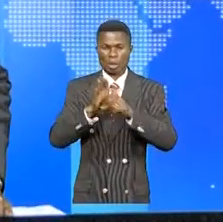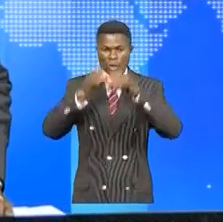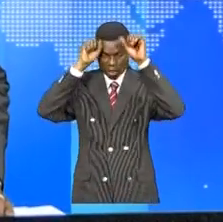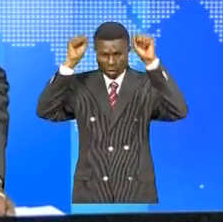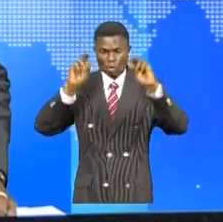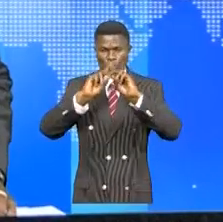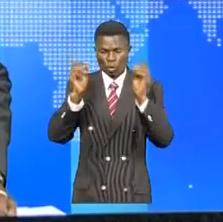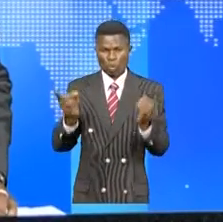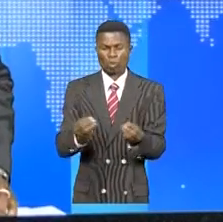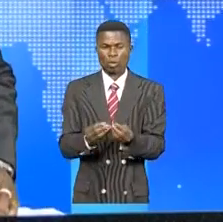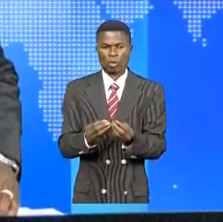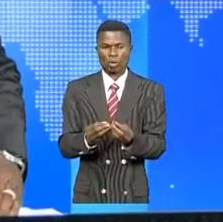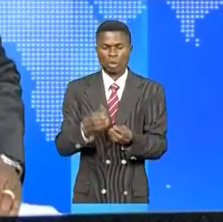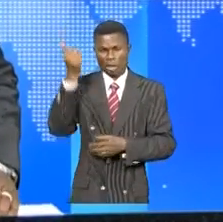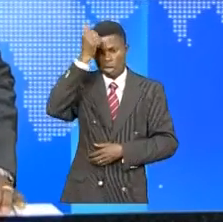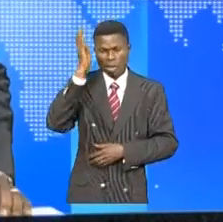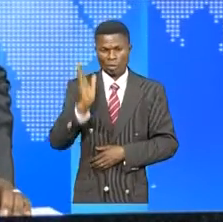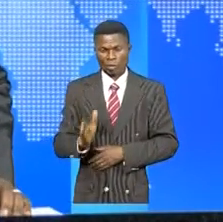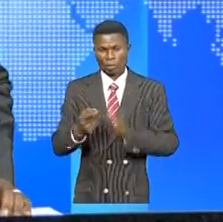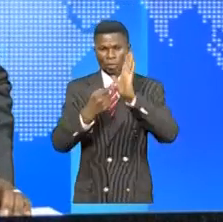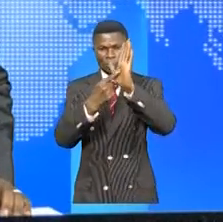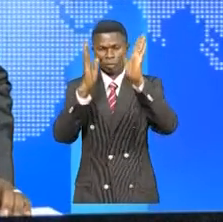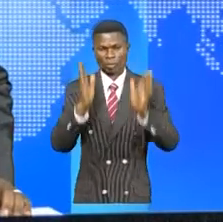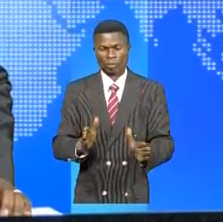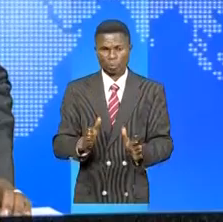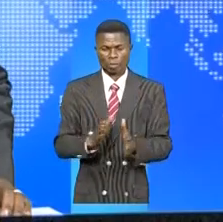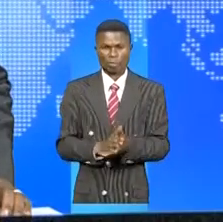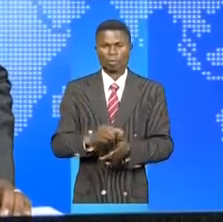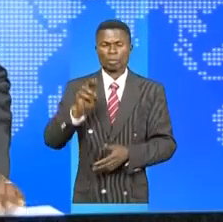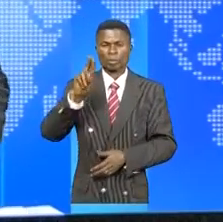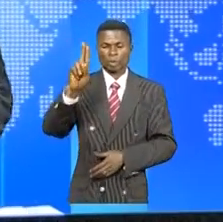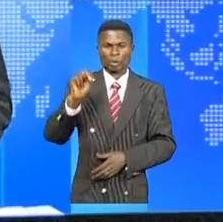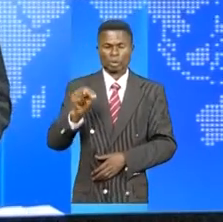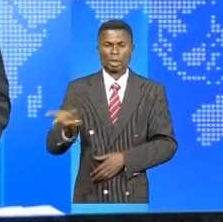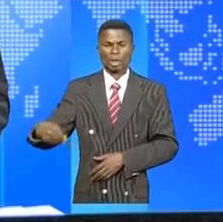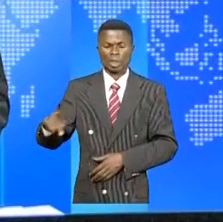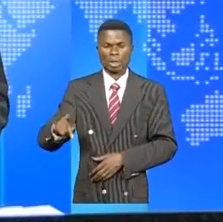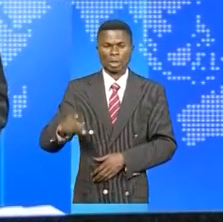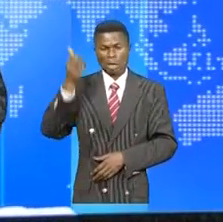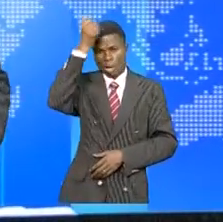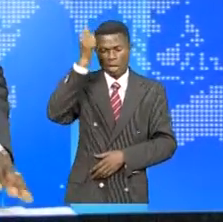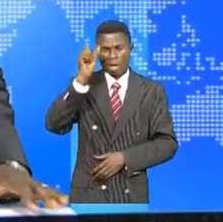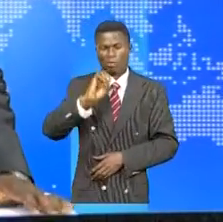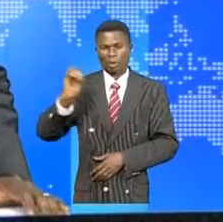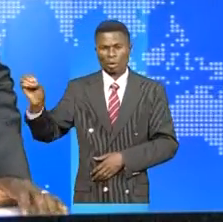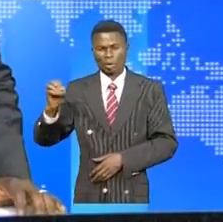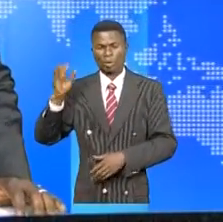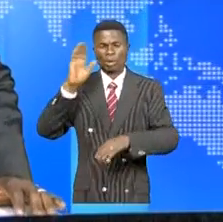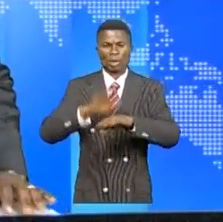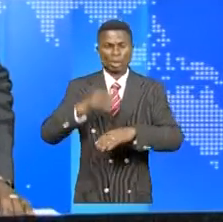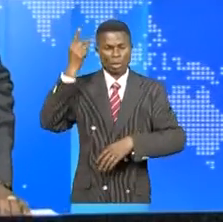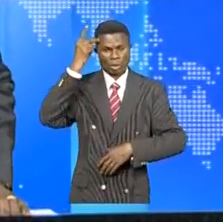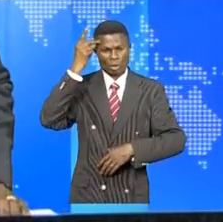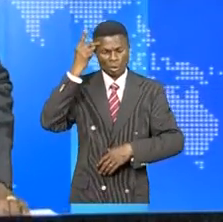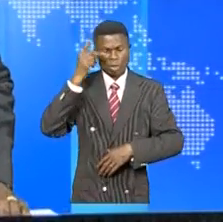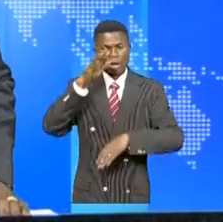de la Commission africaine. Le représentant de l'ONU dit pour la région de l'Afrique orientale et du centre est arrivé à Kinshasa où il répond à